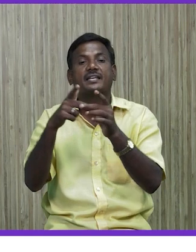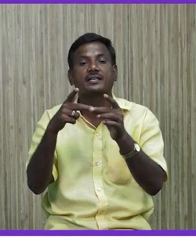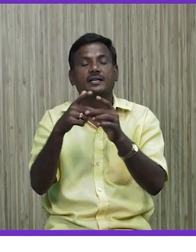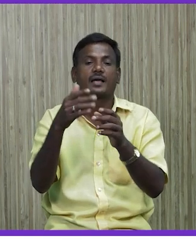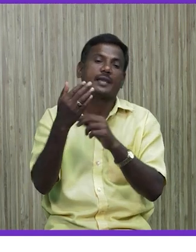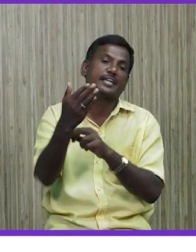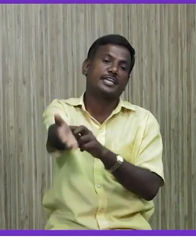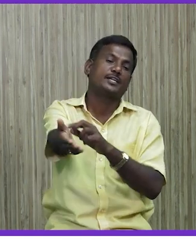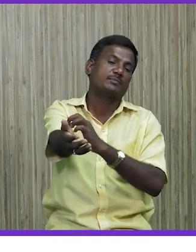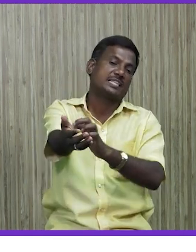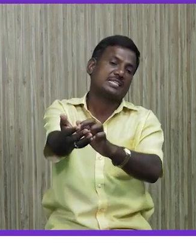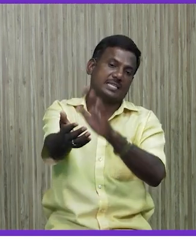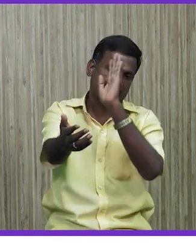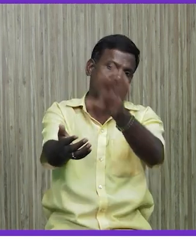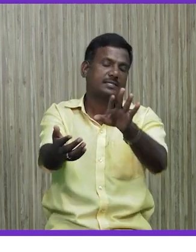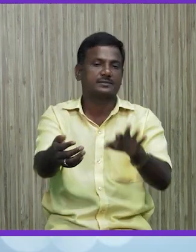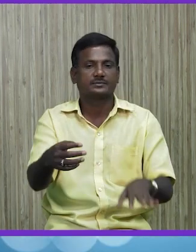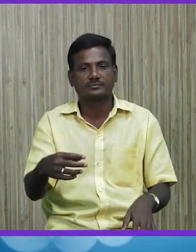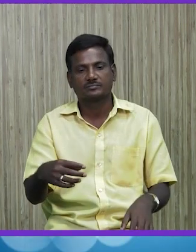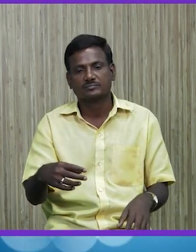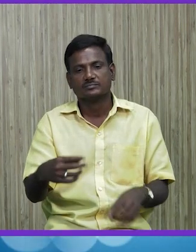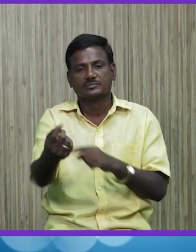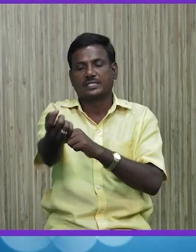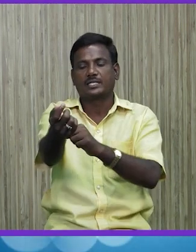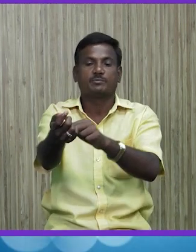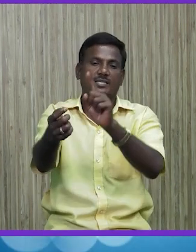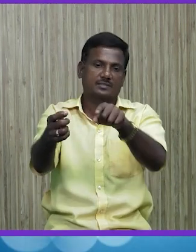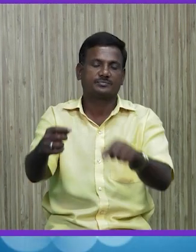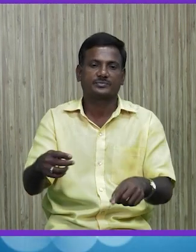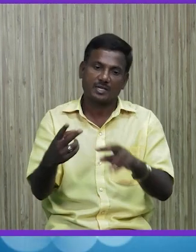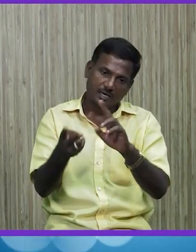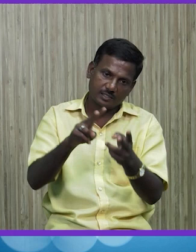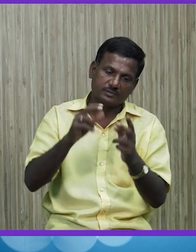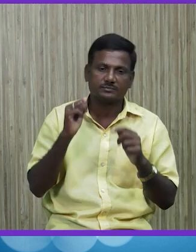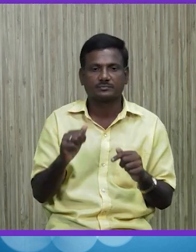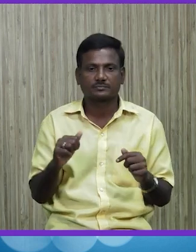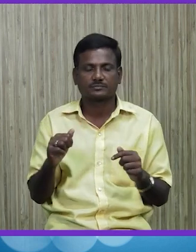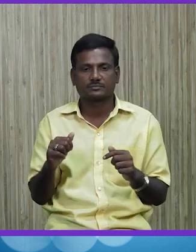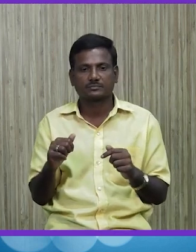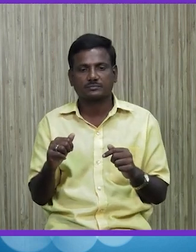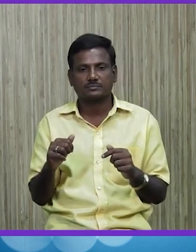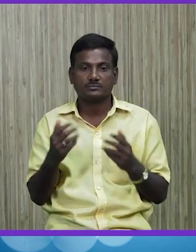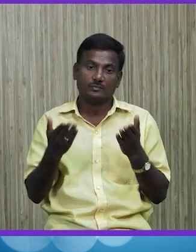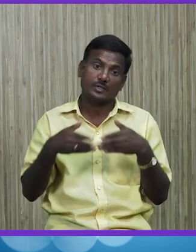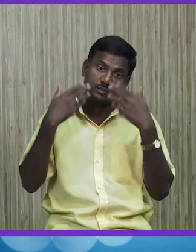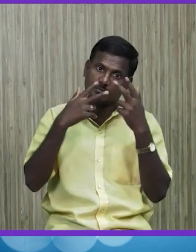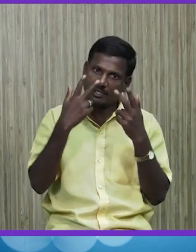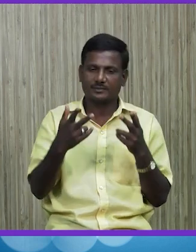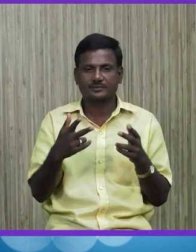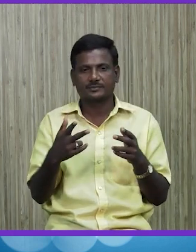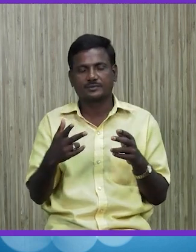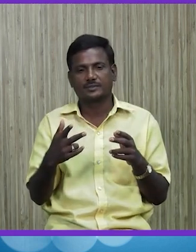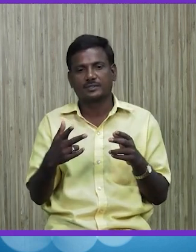நீட்டும் தசை இங்கு Aer Belgiumiquer் பார்த்து